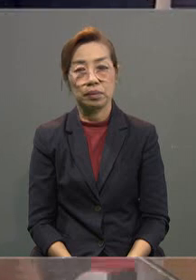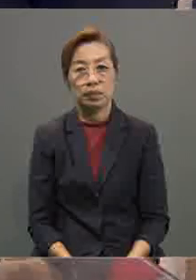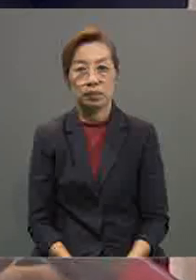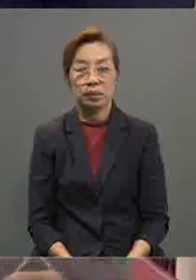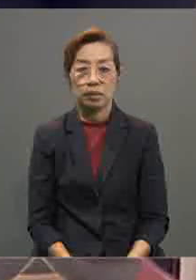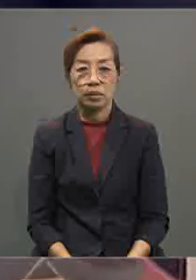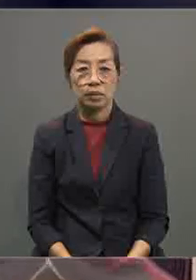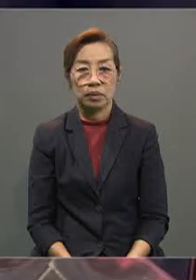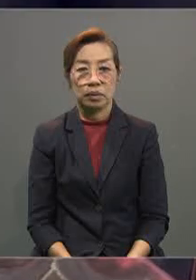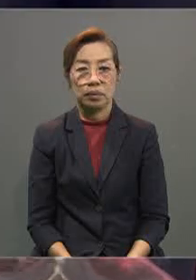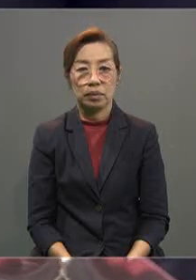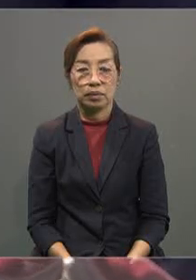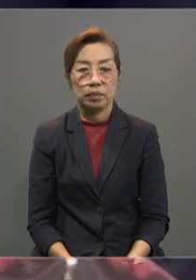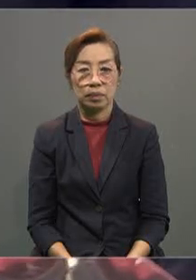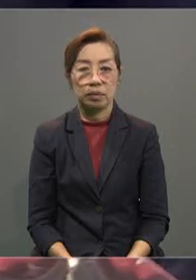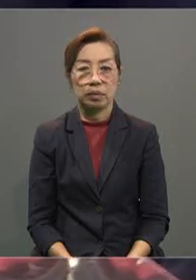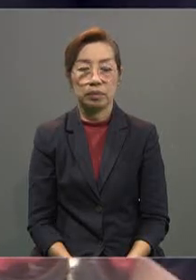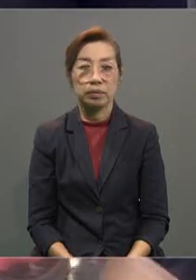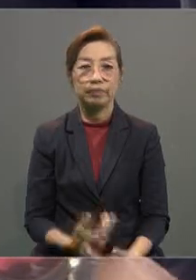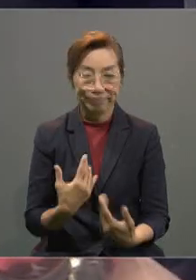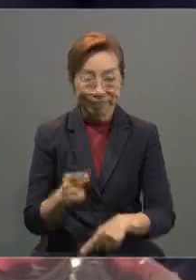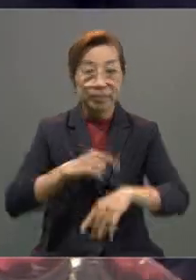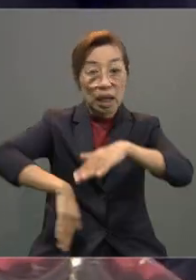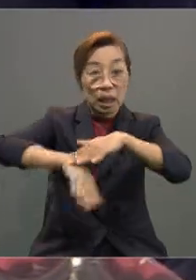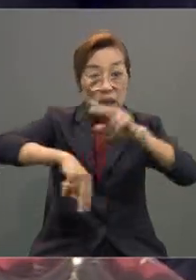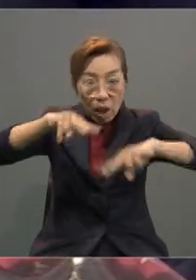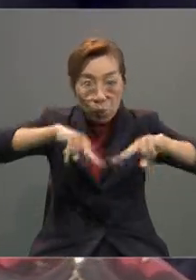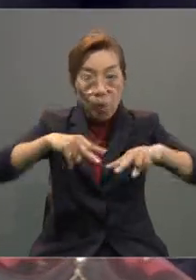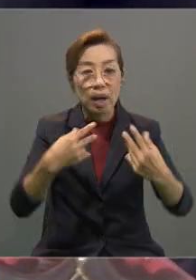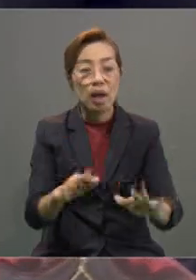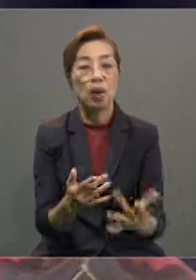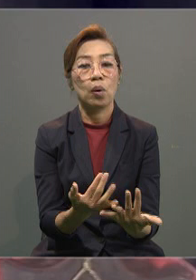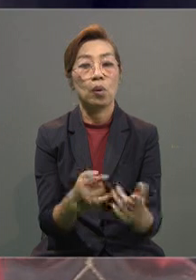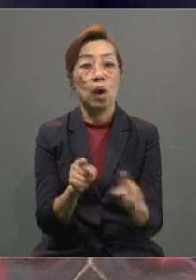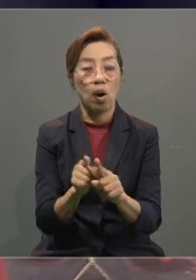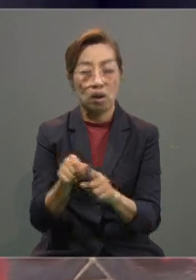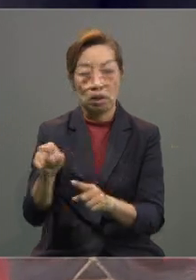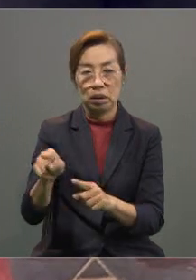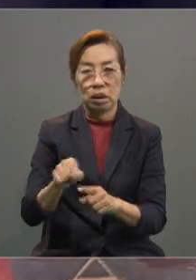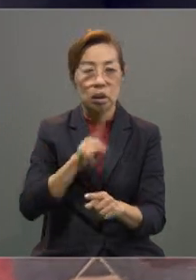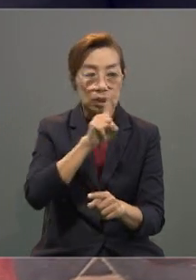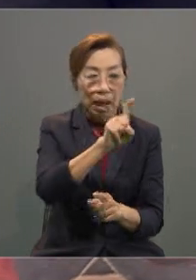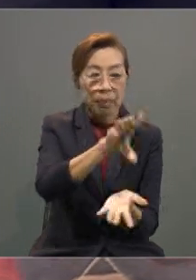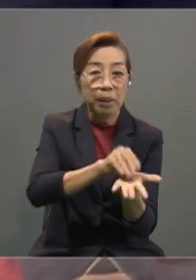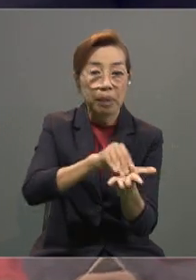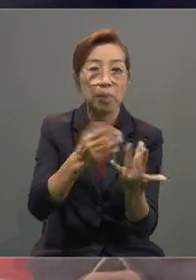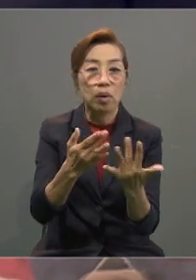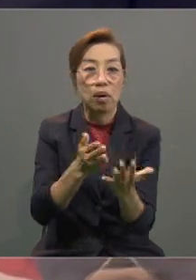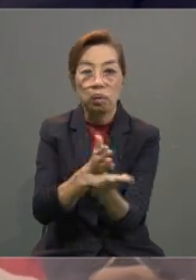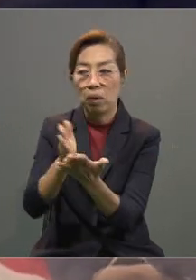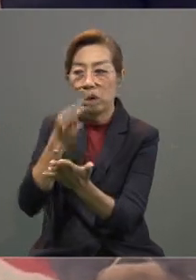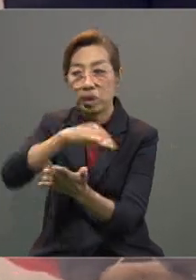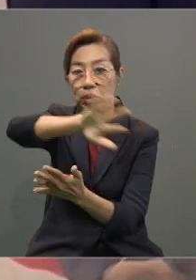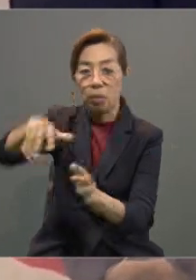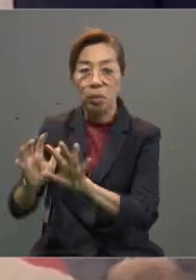ด้วยพิสูจน์ราบตัวบุคคลเรียกน้อยแล้วแต่ก็รอรอแสอบักทำเพรามันขั้นตอนของ